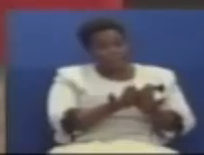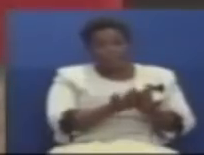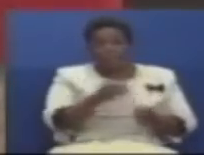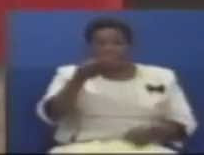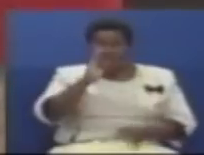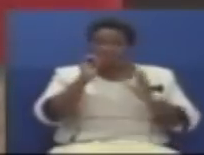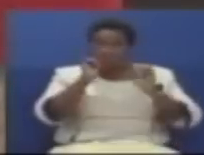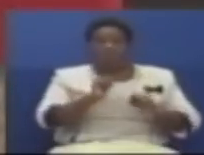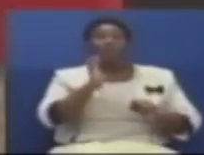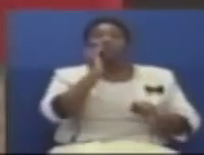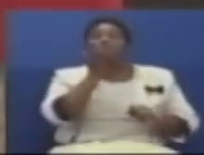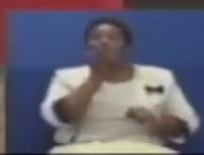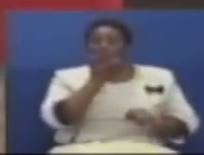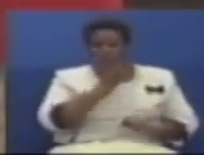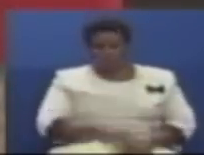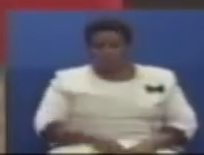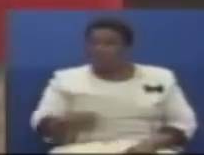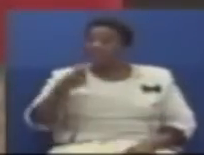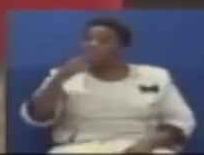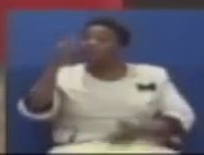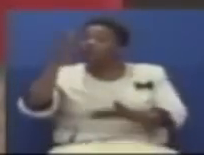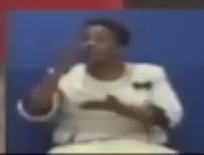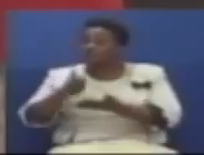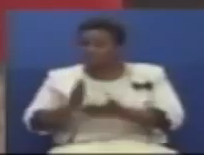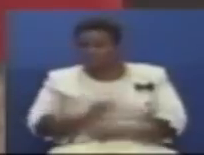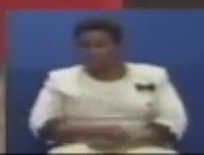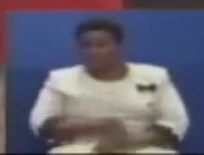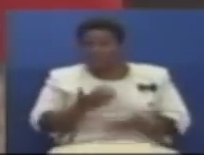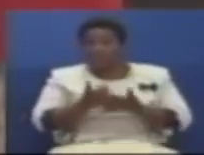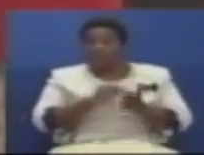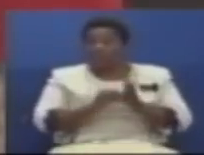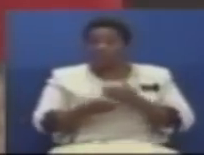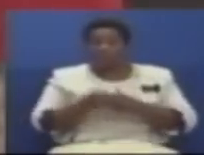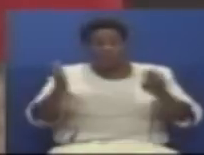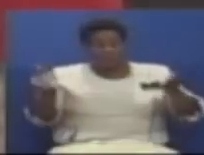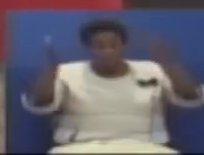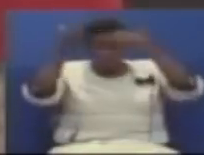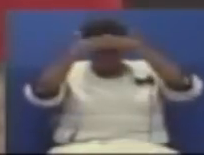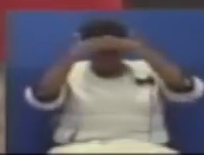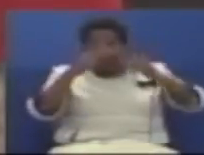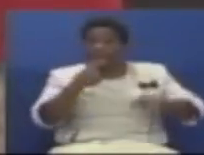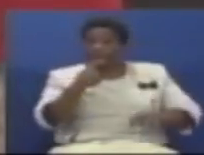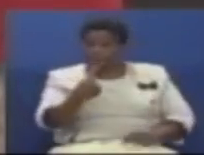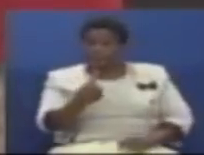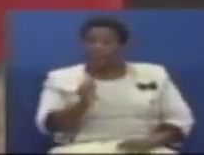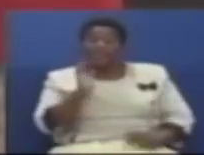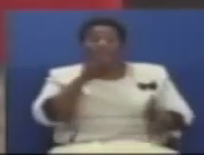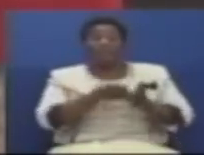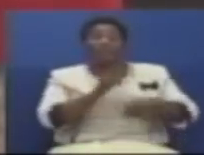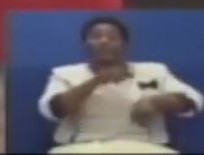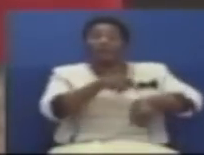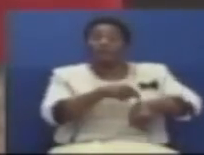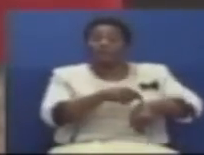muwe makini, muwe wa kweli, kwa sababu Mtume anasema utakuja wakati